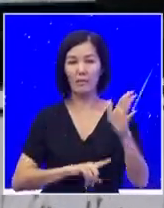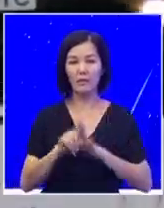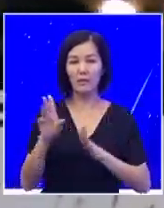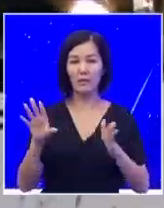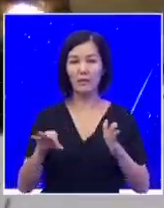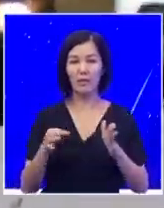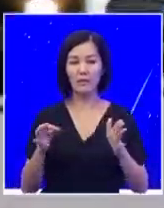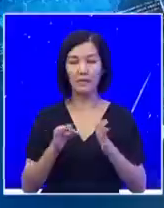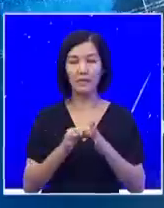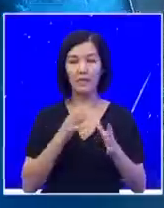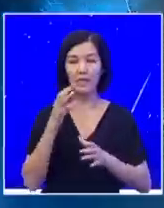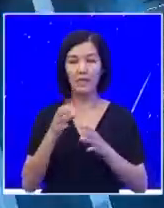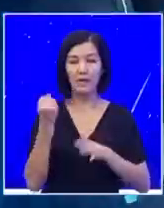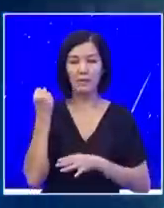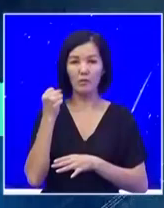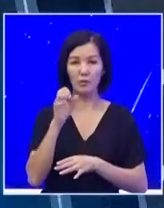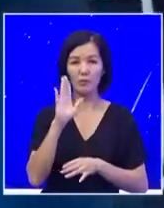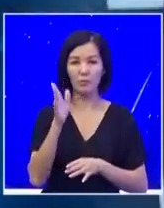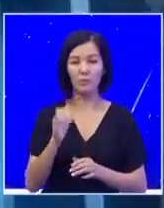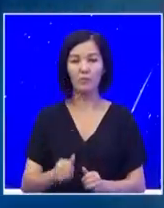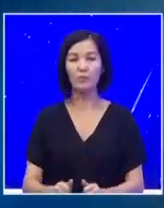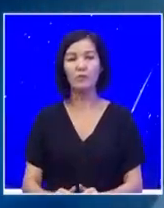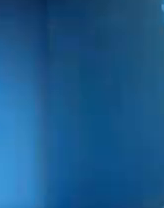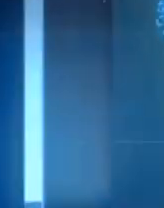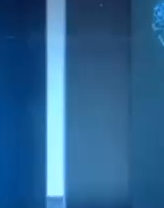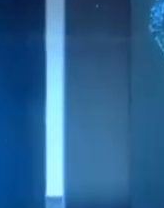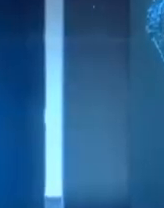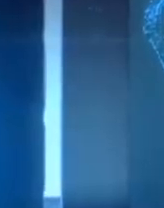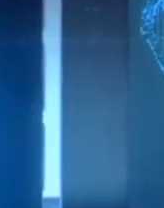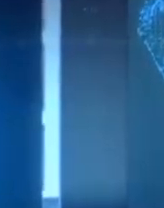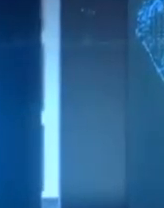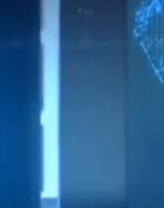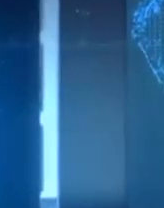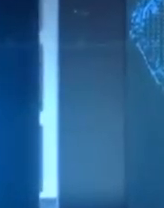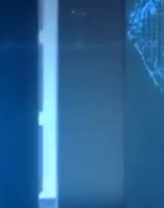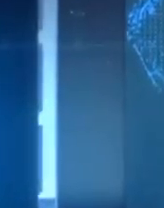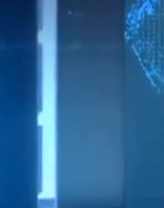әлем біріншілігінде топ жару. Жарқын Нұрланұлы, Жайық Құрманбаев, Жетісу ақпараттар қызметі.